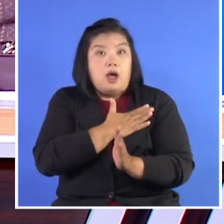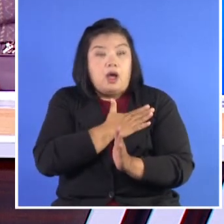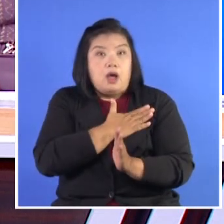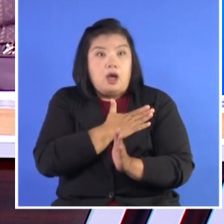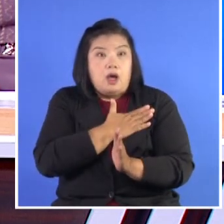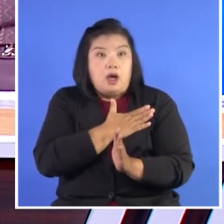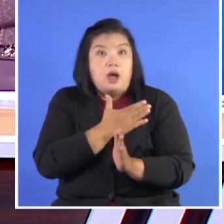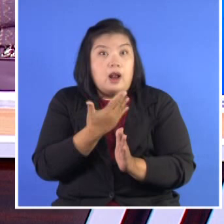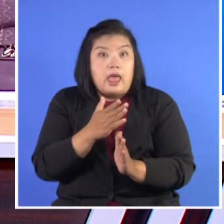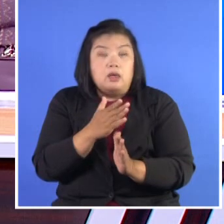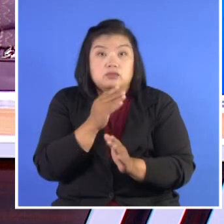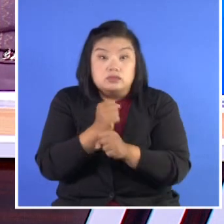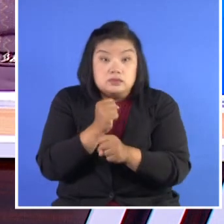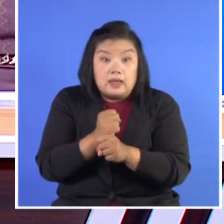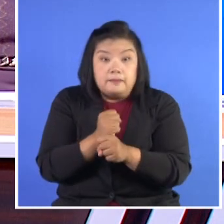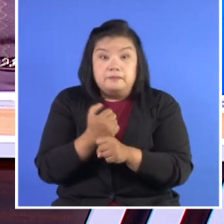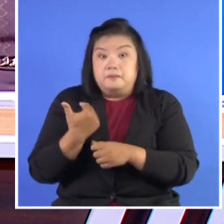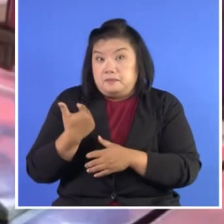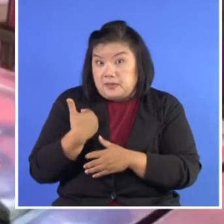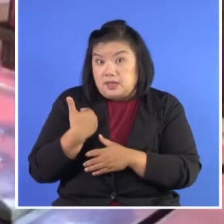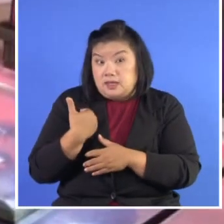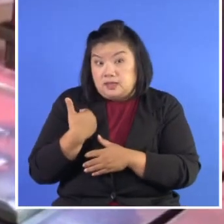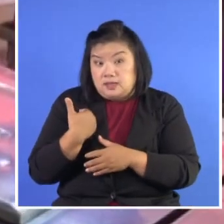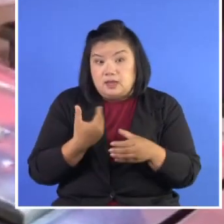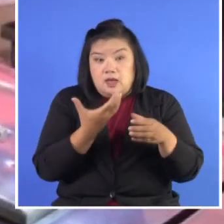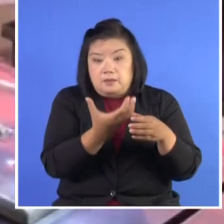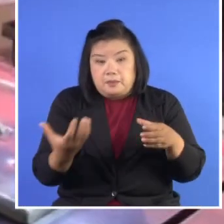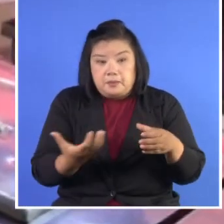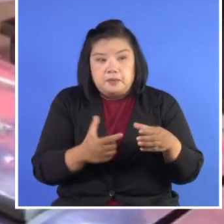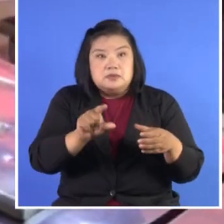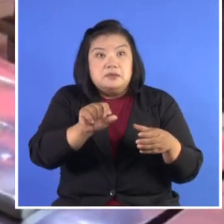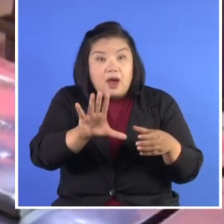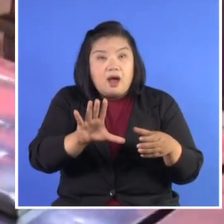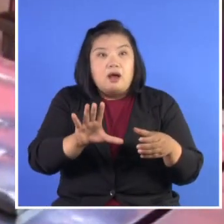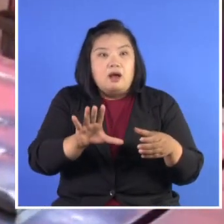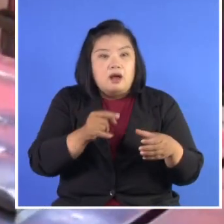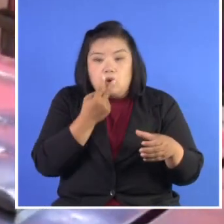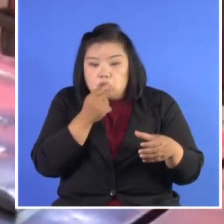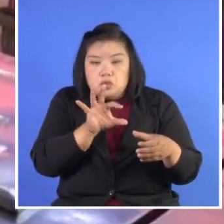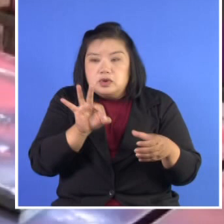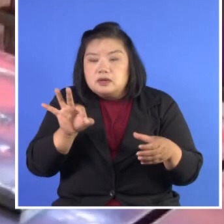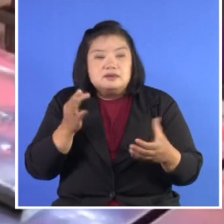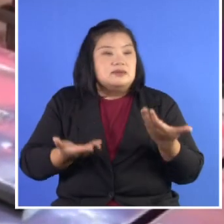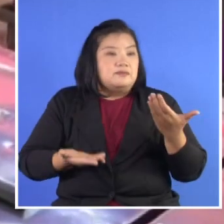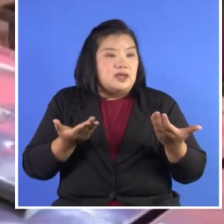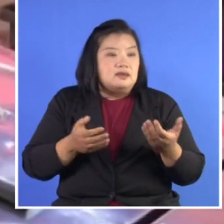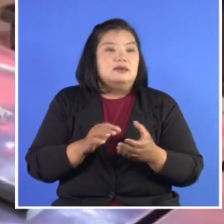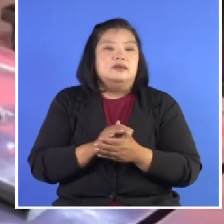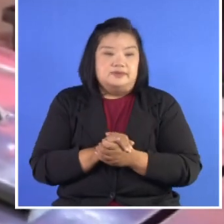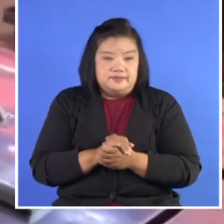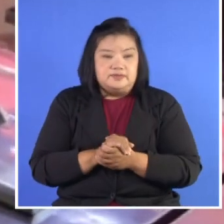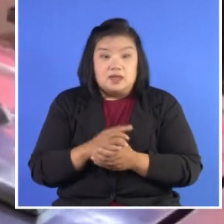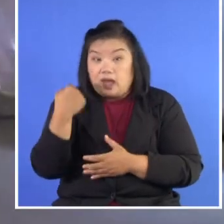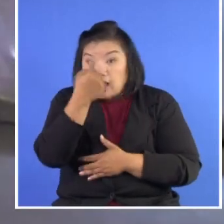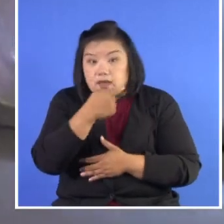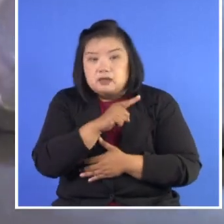ามีถึง25ถัง25รสชาติกันเลยนี ่ได้กินแล้วน่าจะนะคะซับซื้อในรสพระธรรม เพราะว่าพระธ